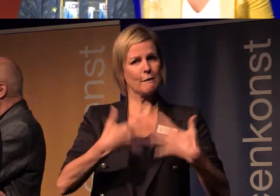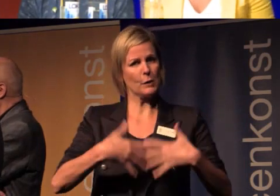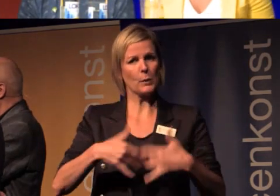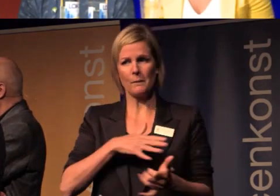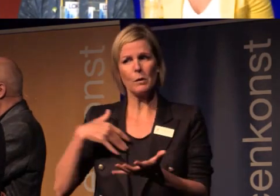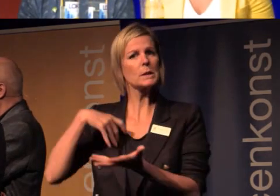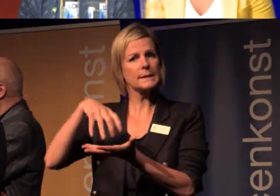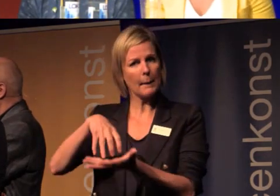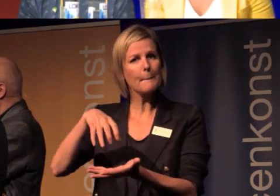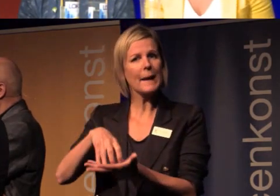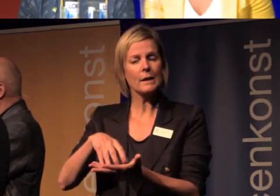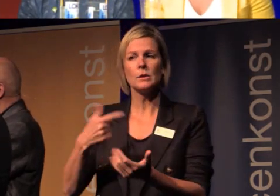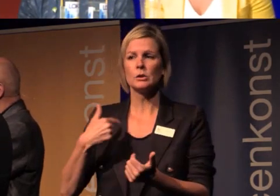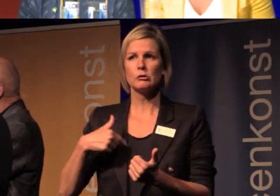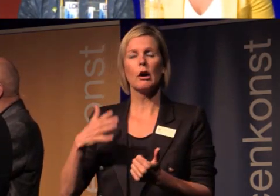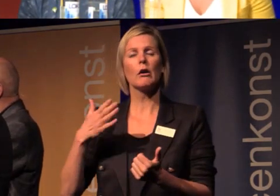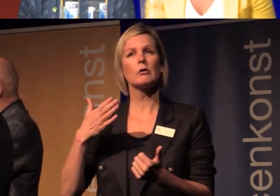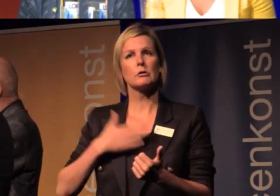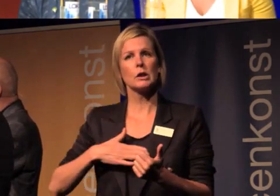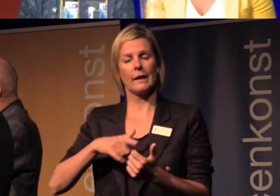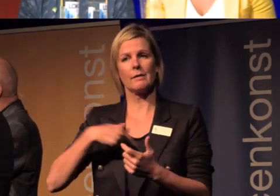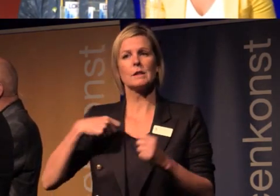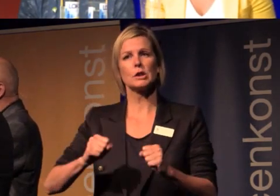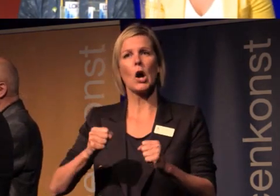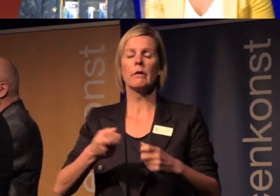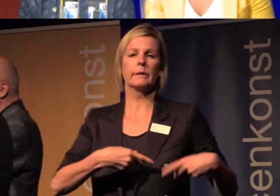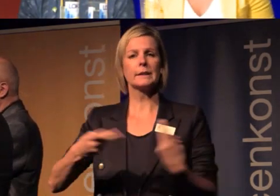generellt behöver fundera bredare kring hur